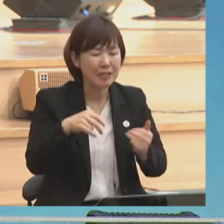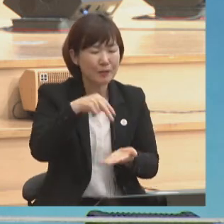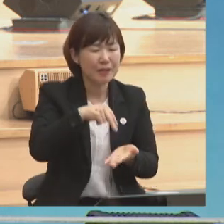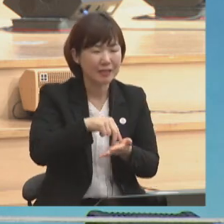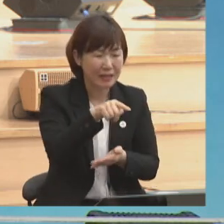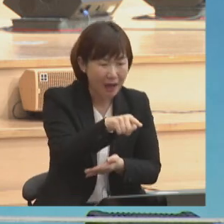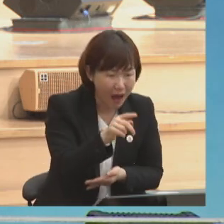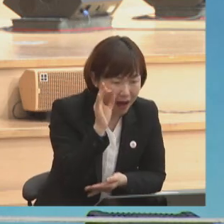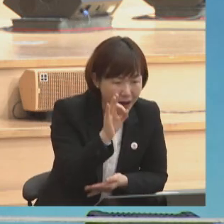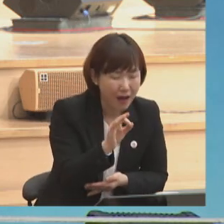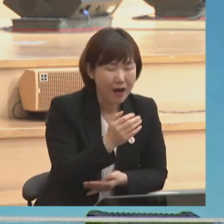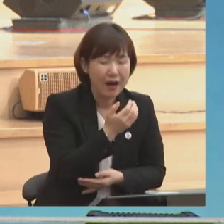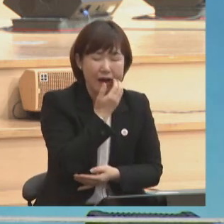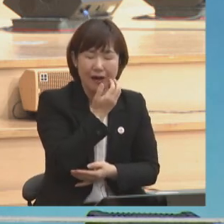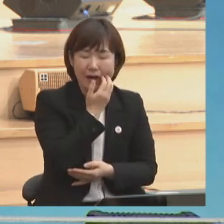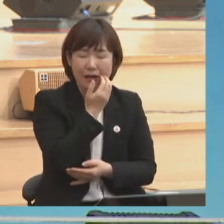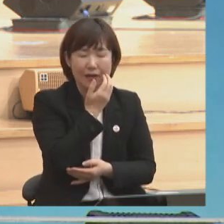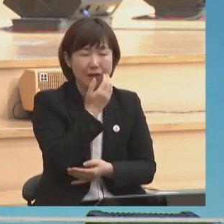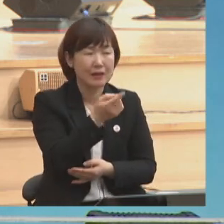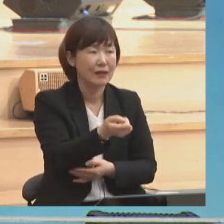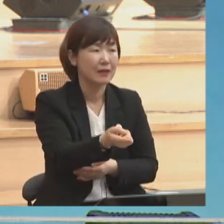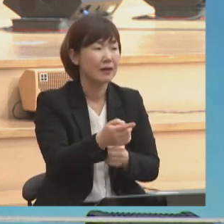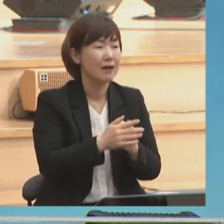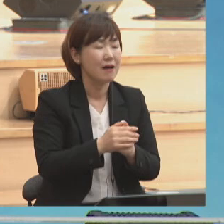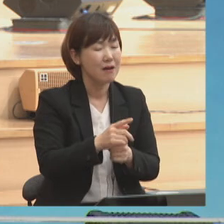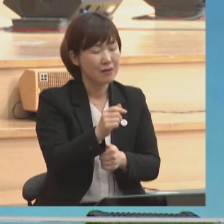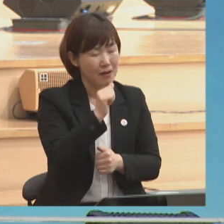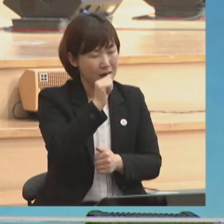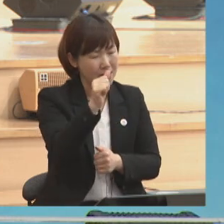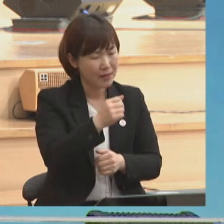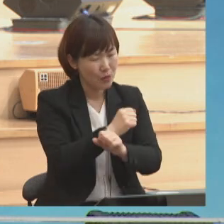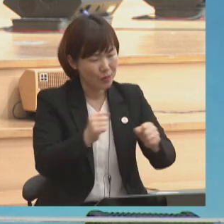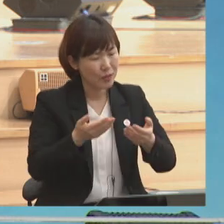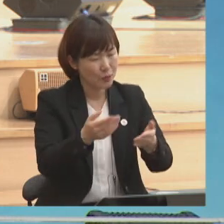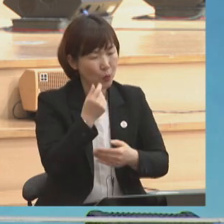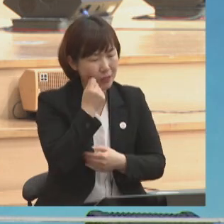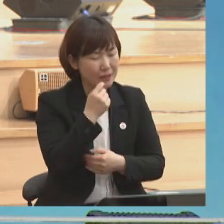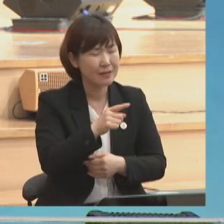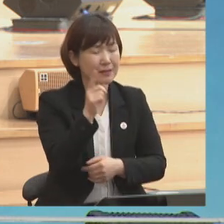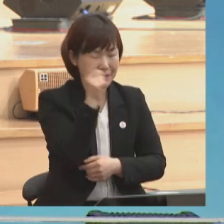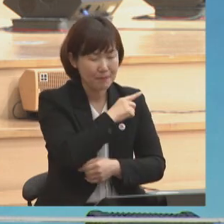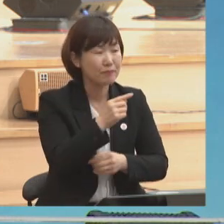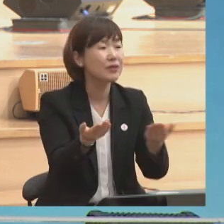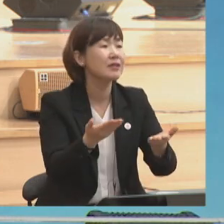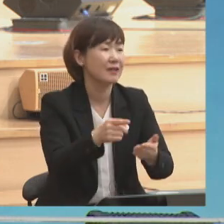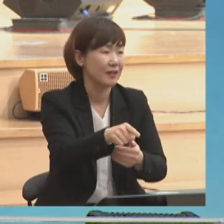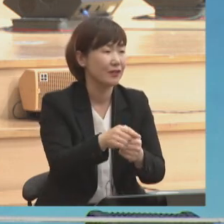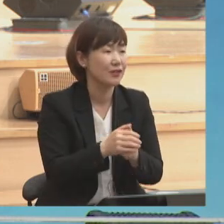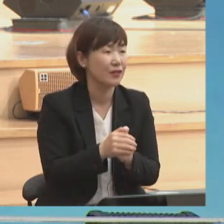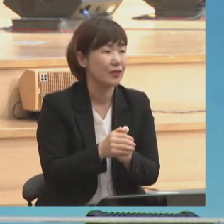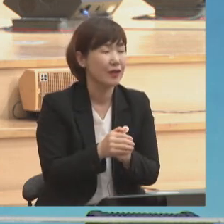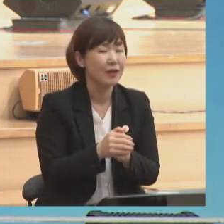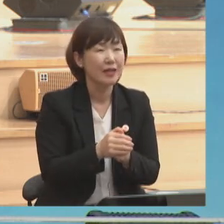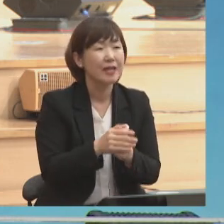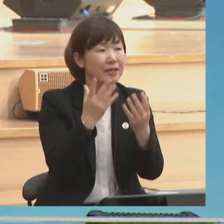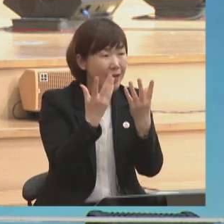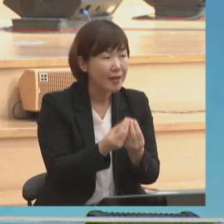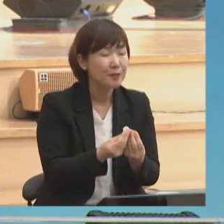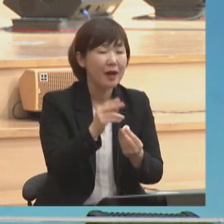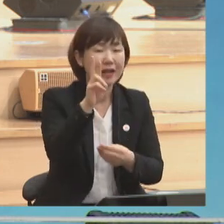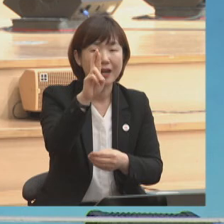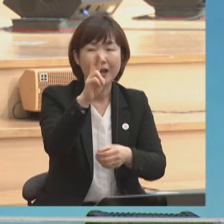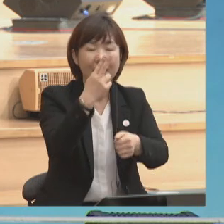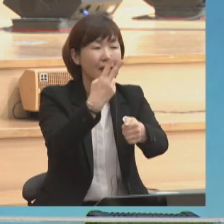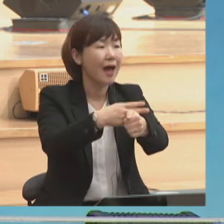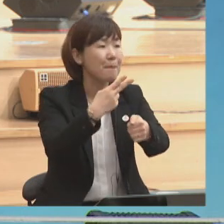수치스러운 일이었어요. 이건 정말 절대로 용납할 수 없는 일이었어요. 여러분, 어느 정도냐면 랍비의 기록에